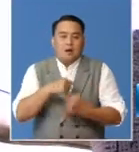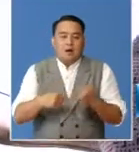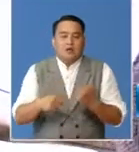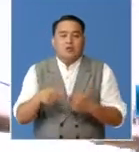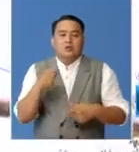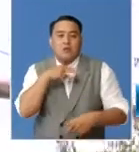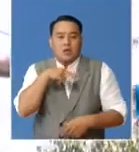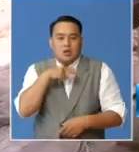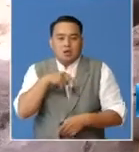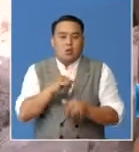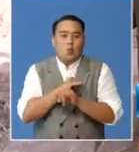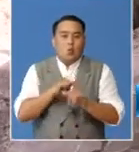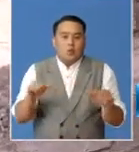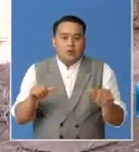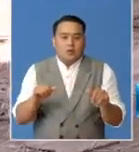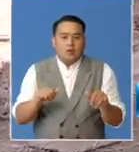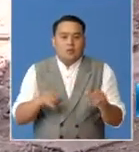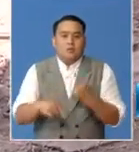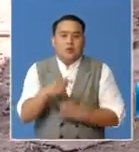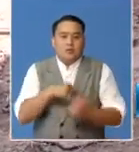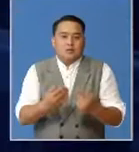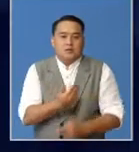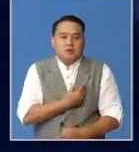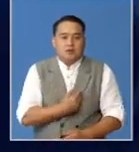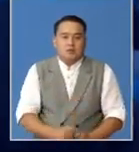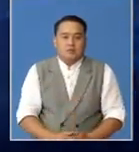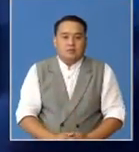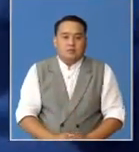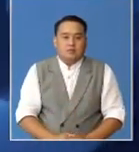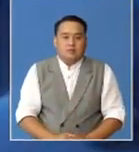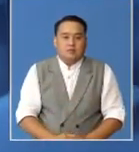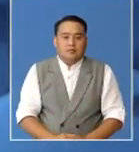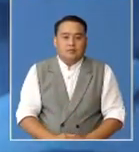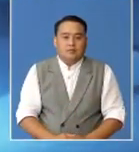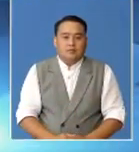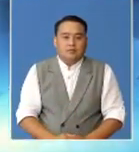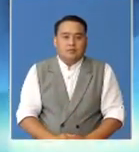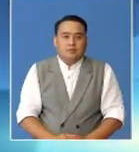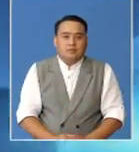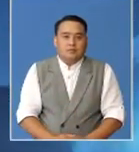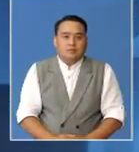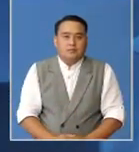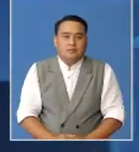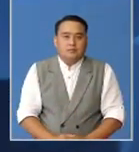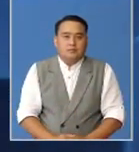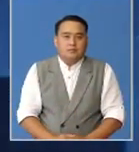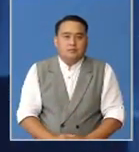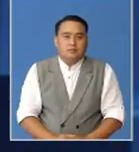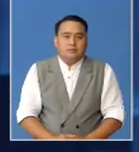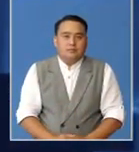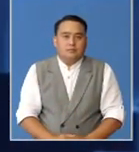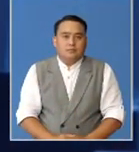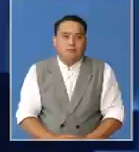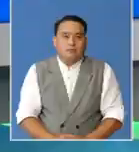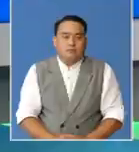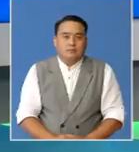тұқымды ешкілер санын көбейтіп, ісін ілгерілетпек ниетте. Мадина Берікқызы, Ғабит Қабдырахман, Жетісу телеарнасы, Панфилов ауданынан.